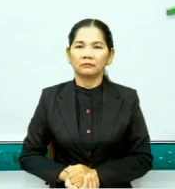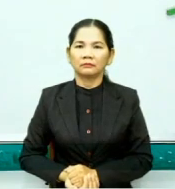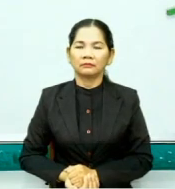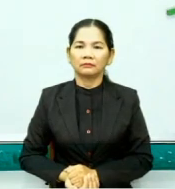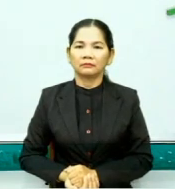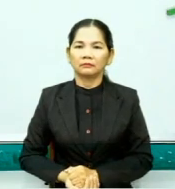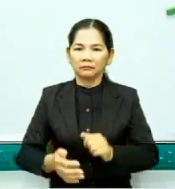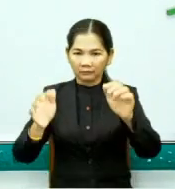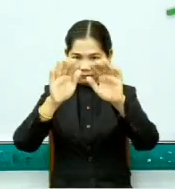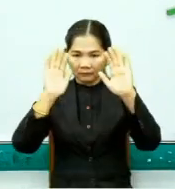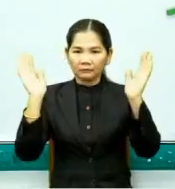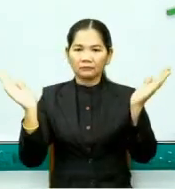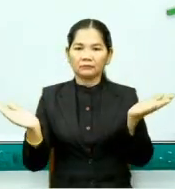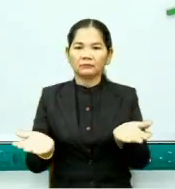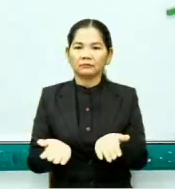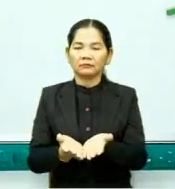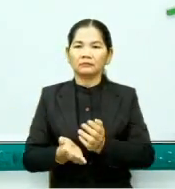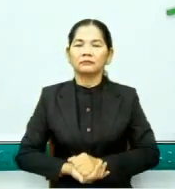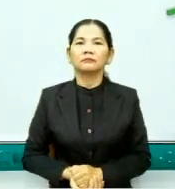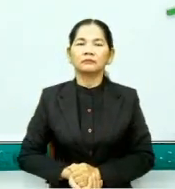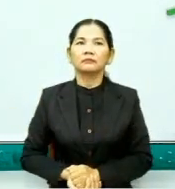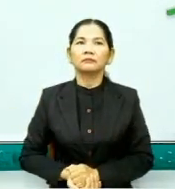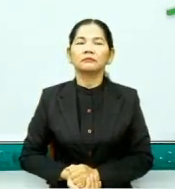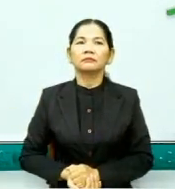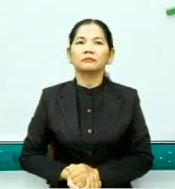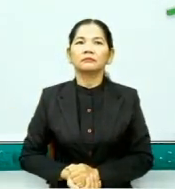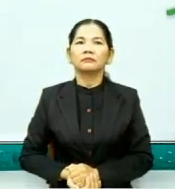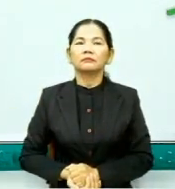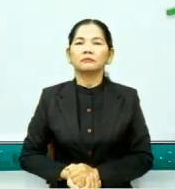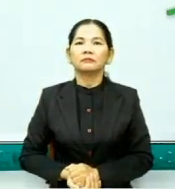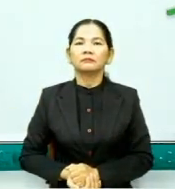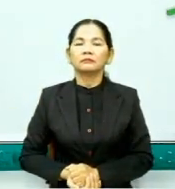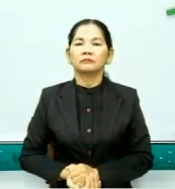Lê sạ con lục.